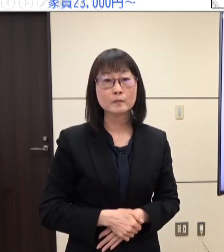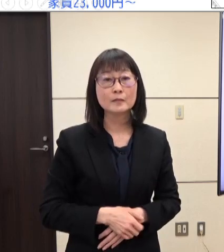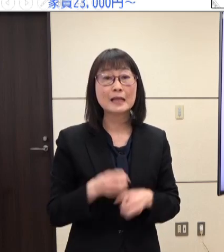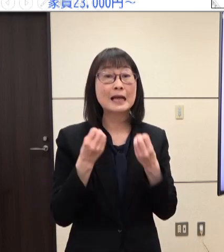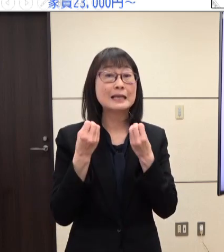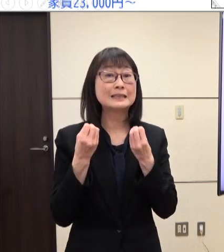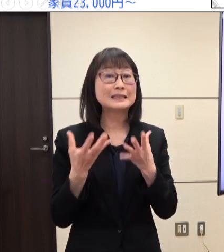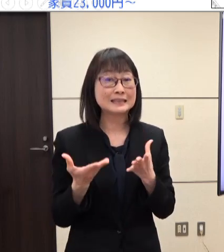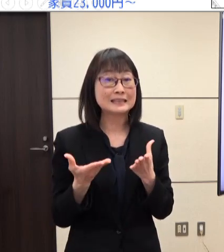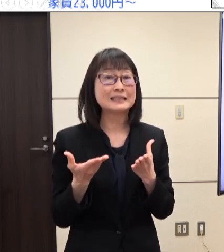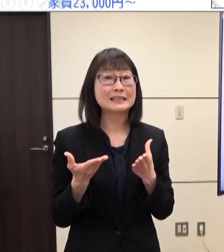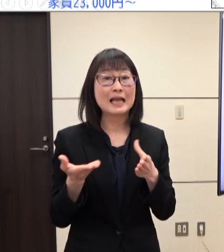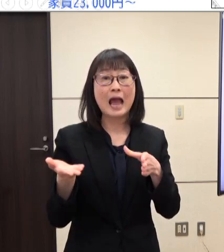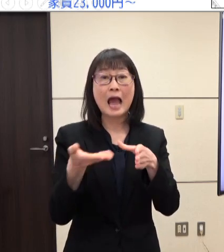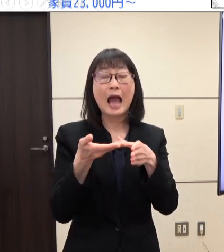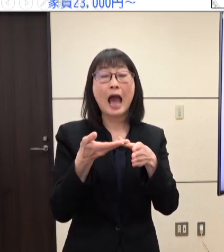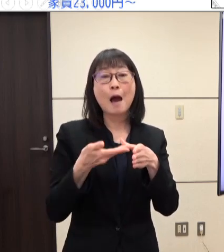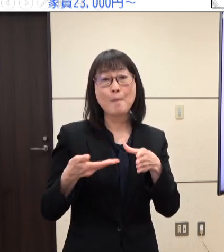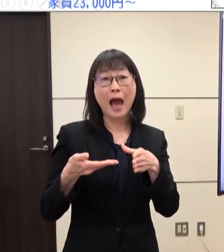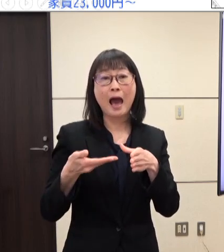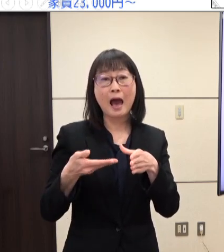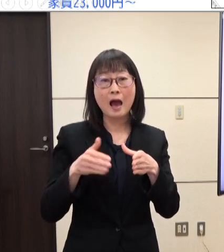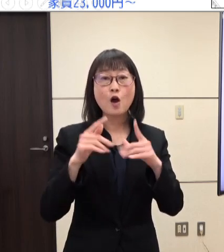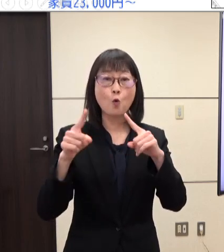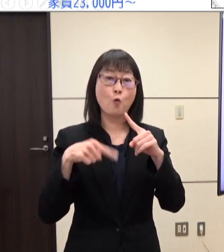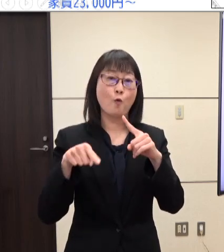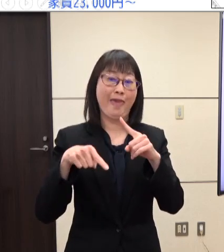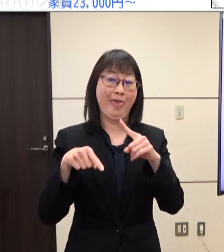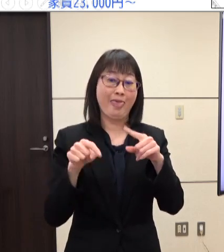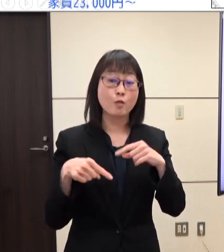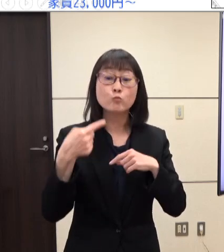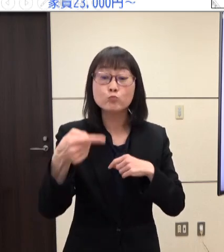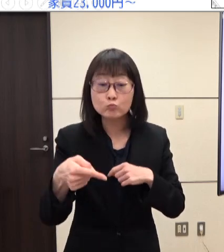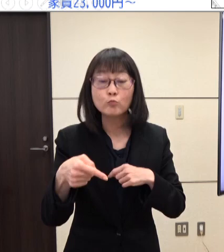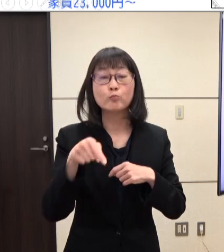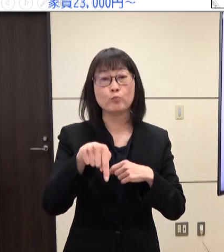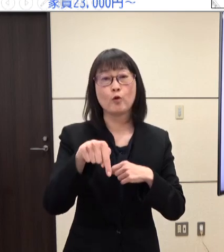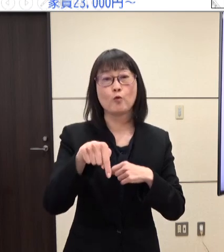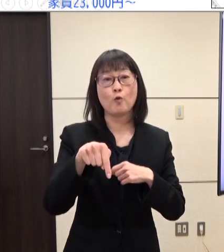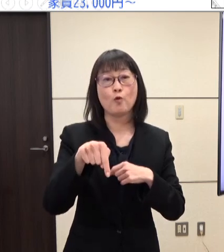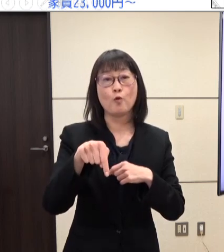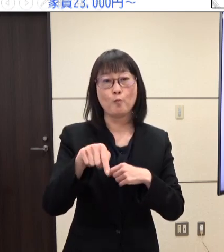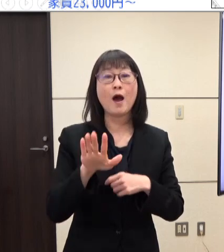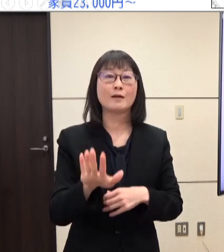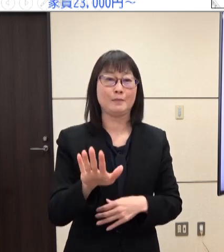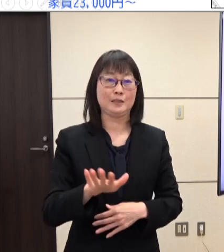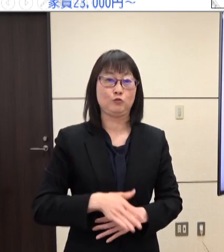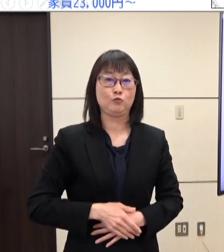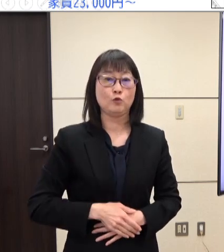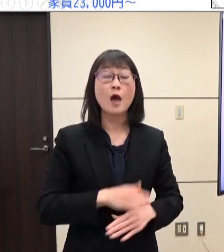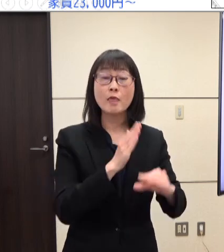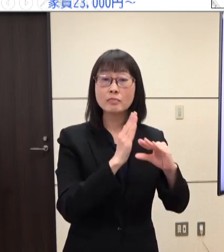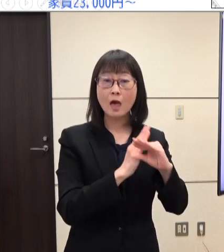のすぐ目の前の住宅で、これはこちらは1戸 3LDK。 それから中町団